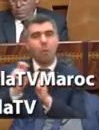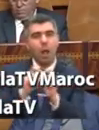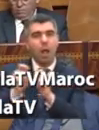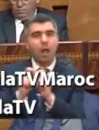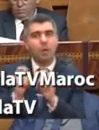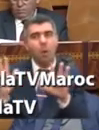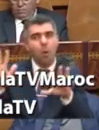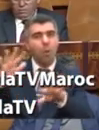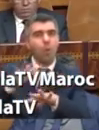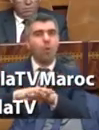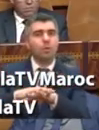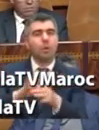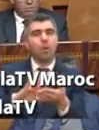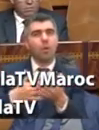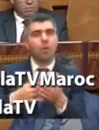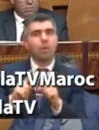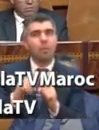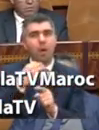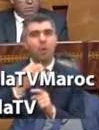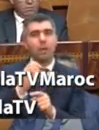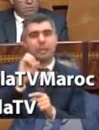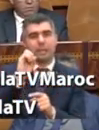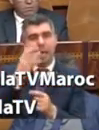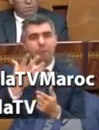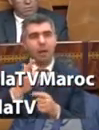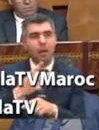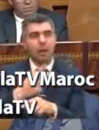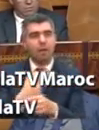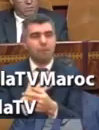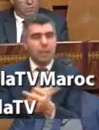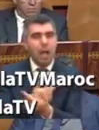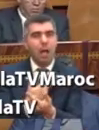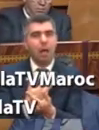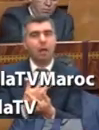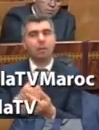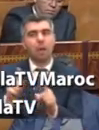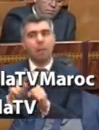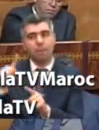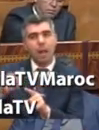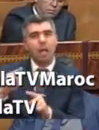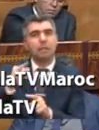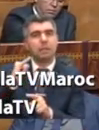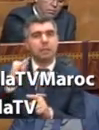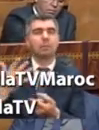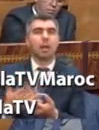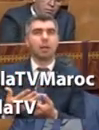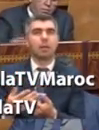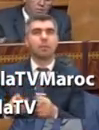وكفى ترقيعا شعار زيرو موعد العمليات الجراحية نموذجا، كفى مشتت